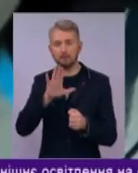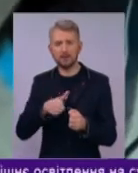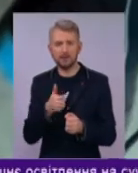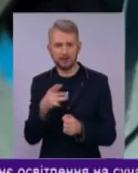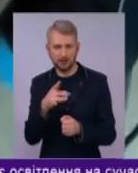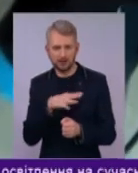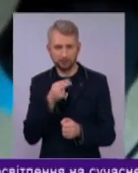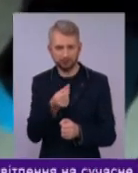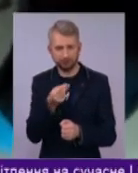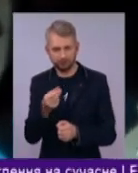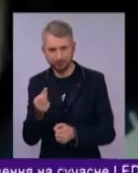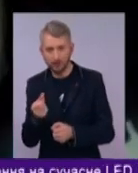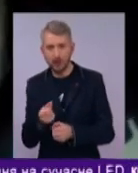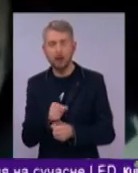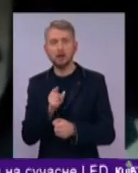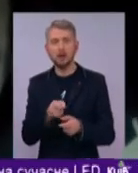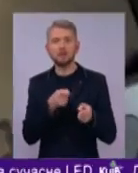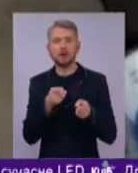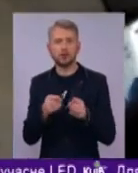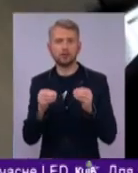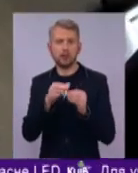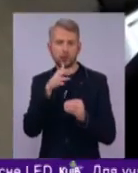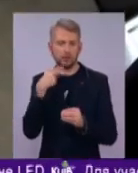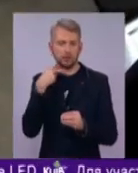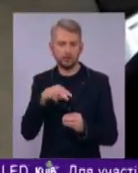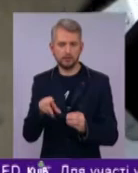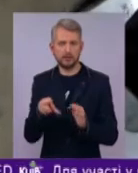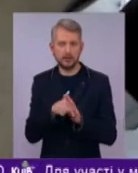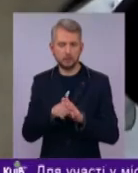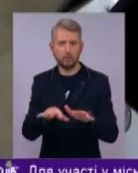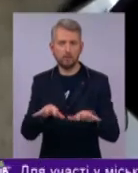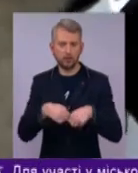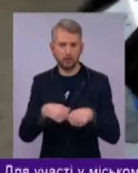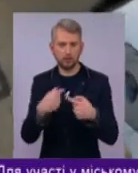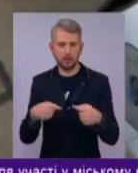закупок. Зловмисникам загрожує до 10 років ув'язнення з конфіскацією майна.